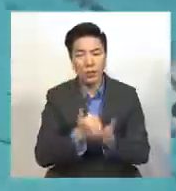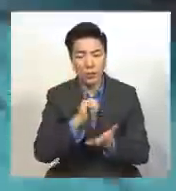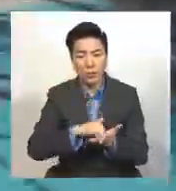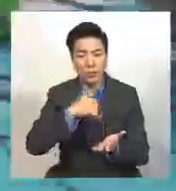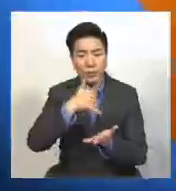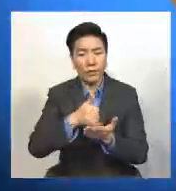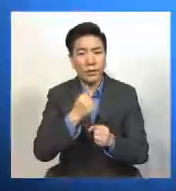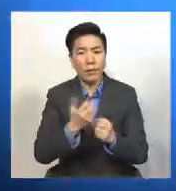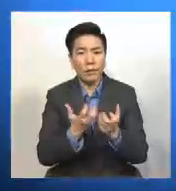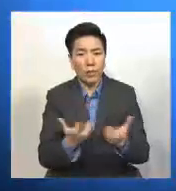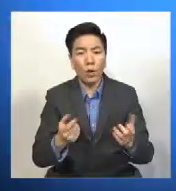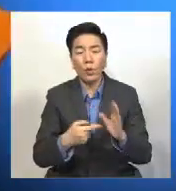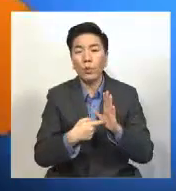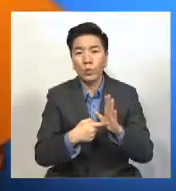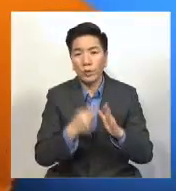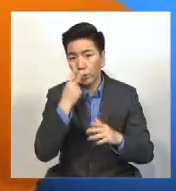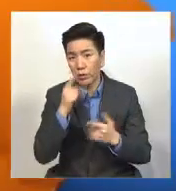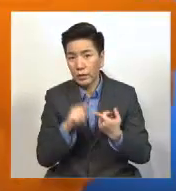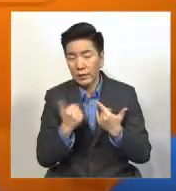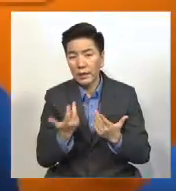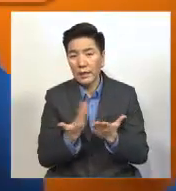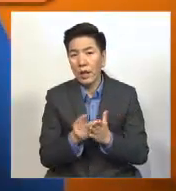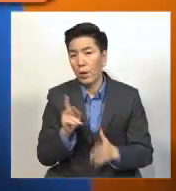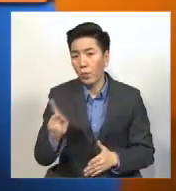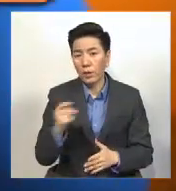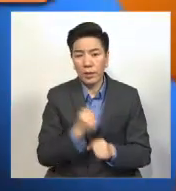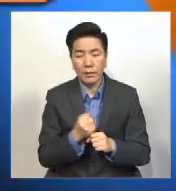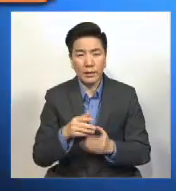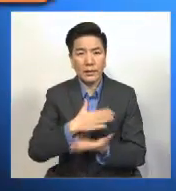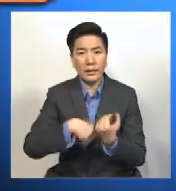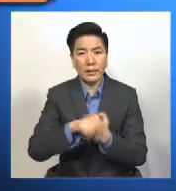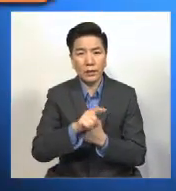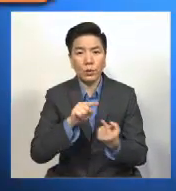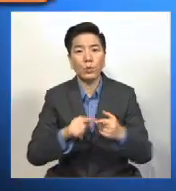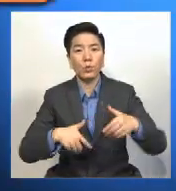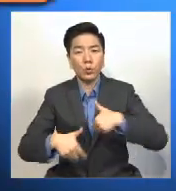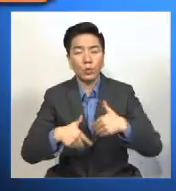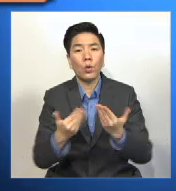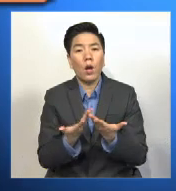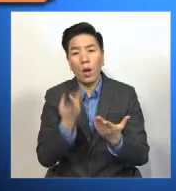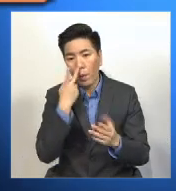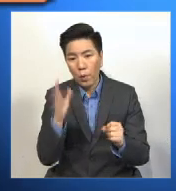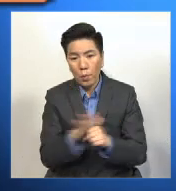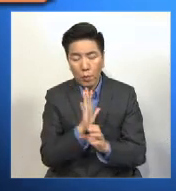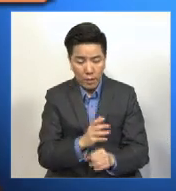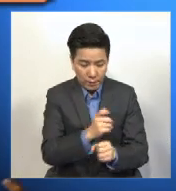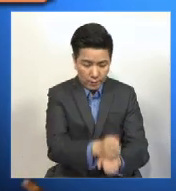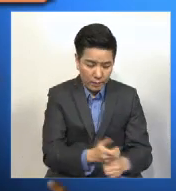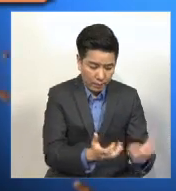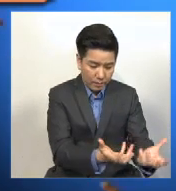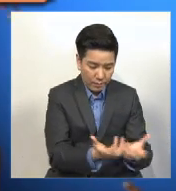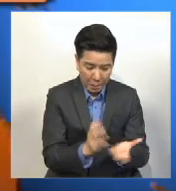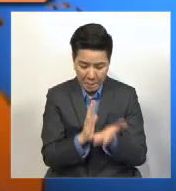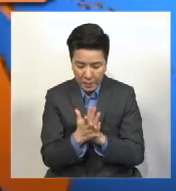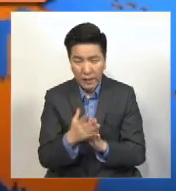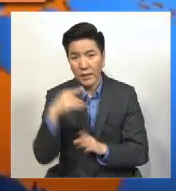ฟื้นฟูกิจการยกตัวอย่างอย่างเช่นสินเชื่อเพื่อยกระดับเศรษฐกิจชุมชนครอบคลุมกลุ่มเกษตรแปรรูปธุรกิ